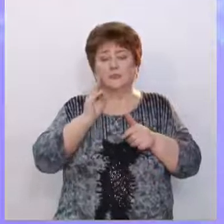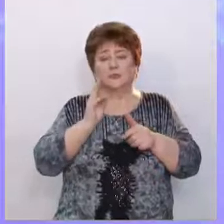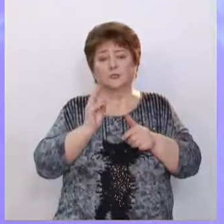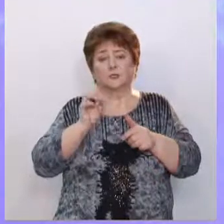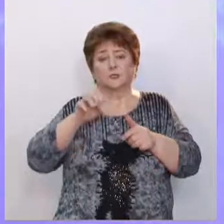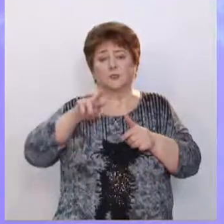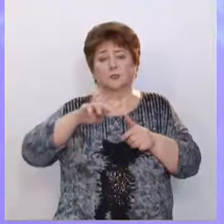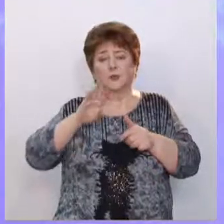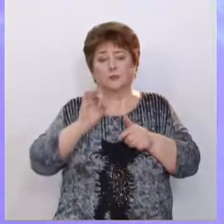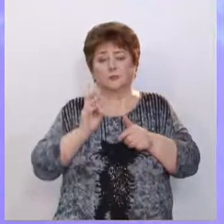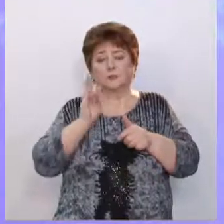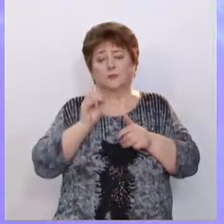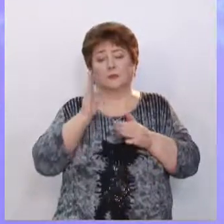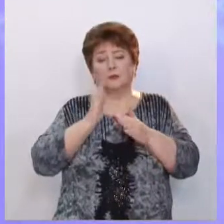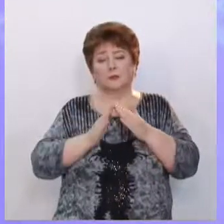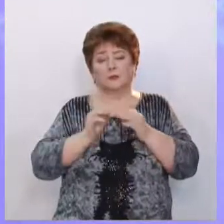конце.